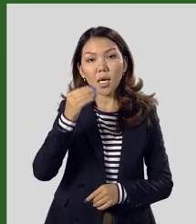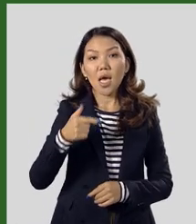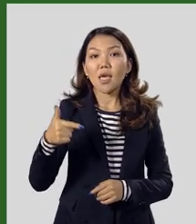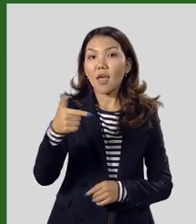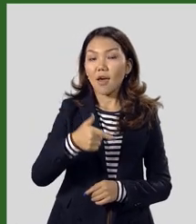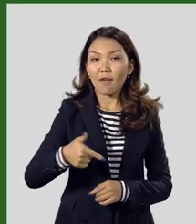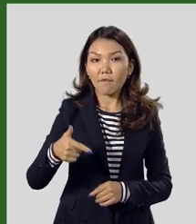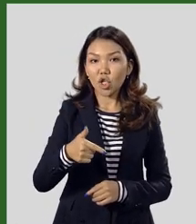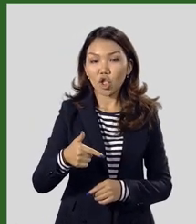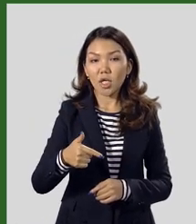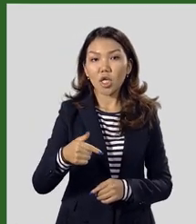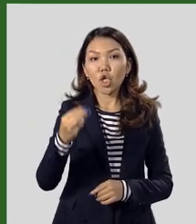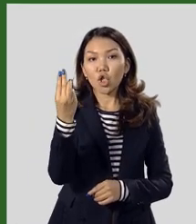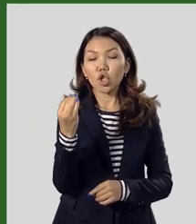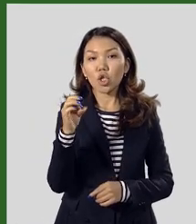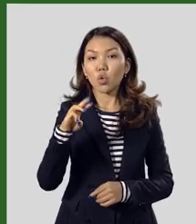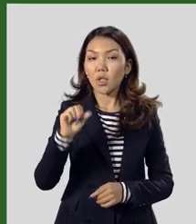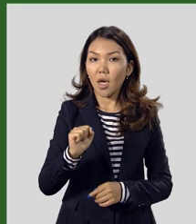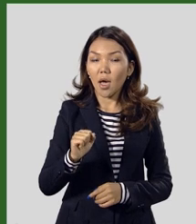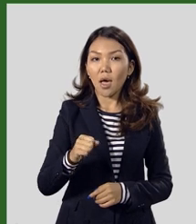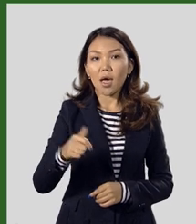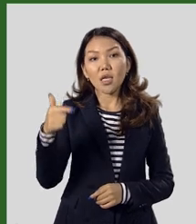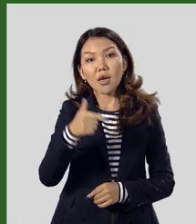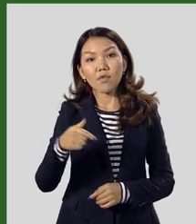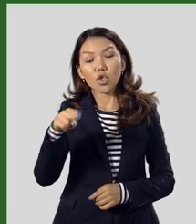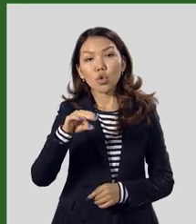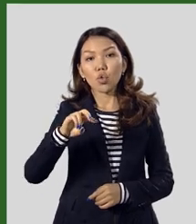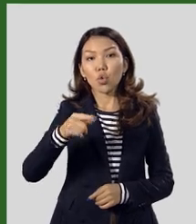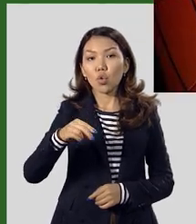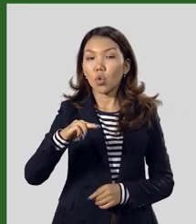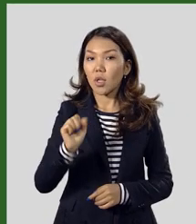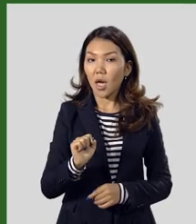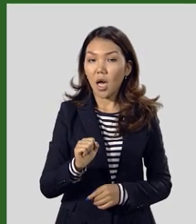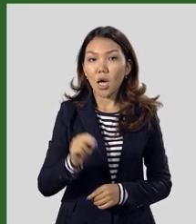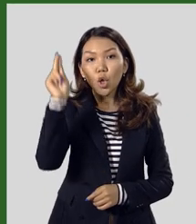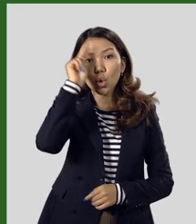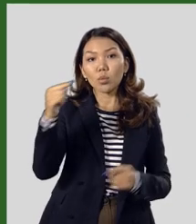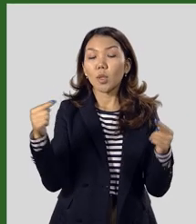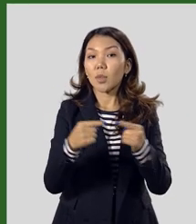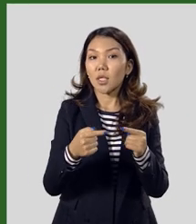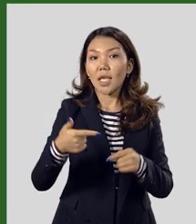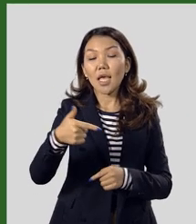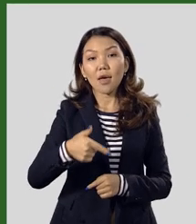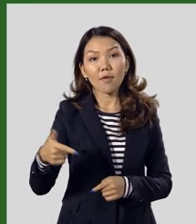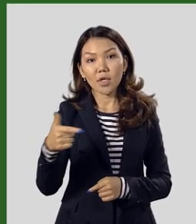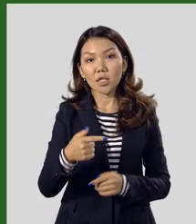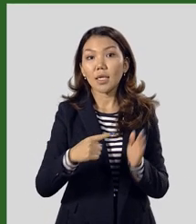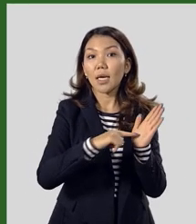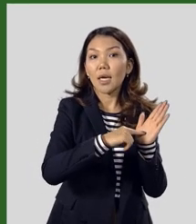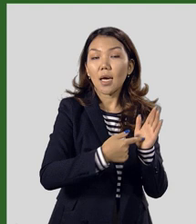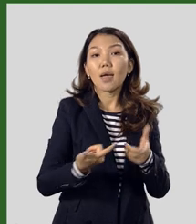широта», «географическая долгота» и научимся определять географические